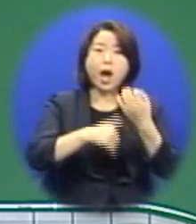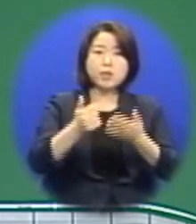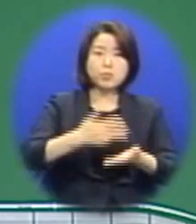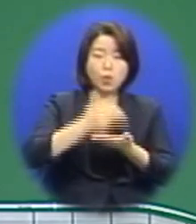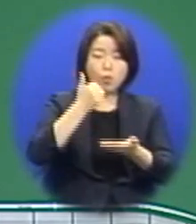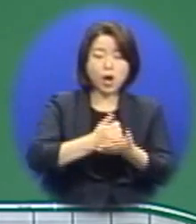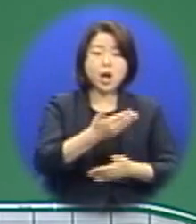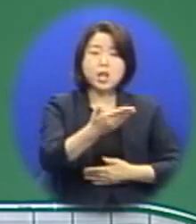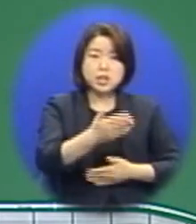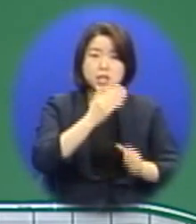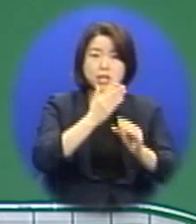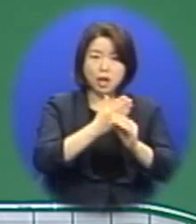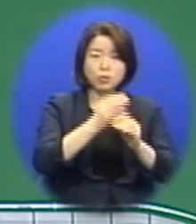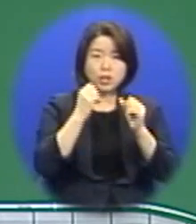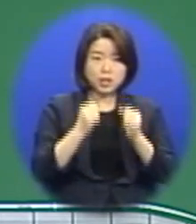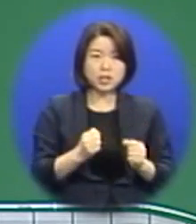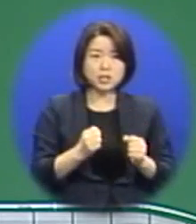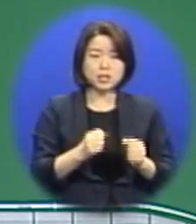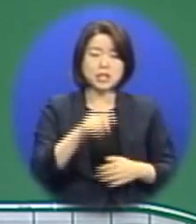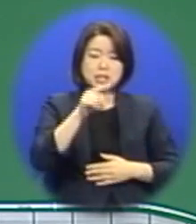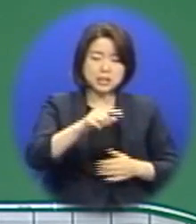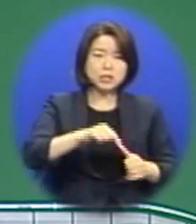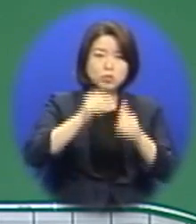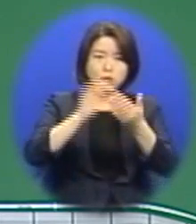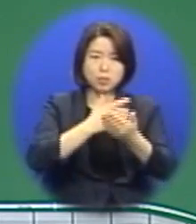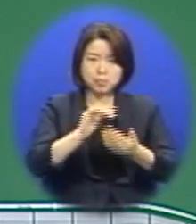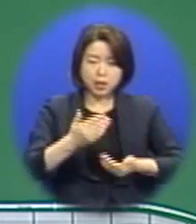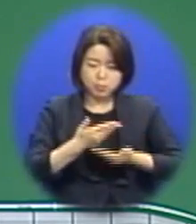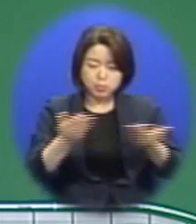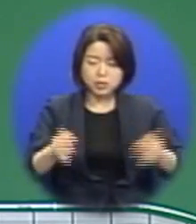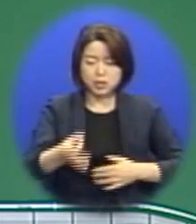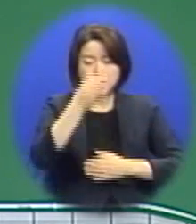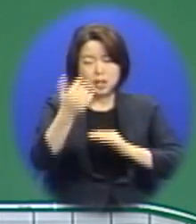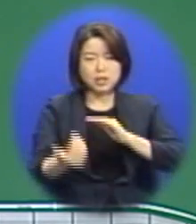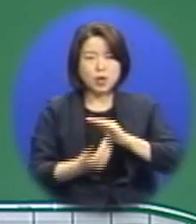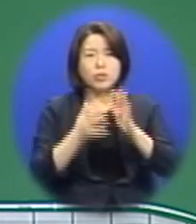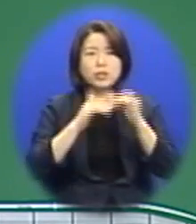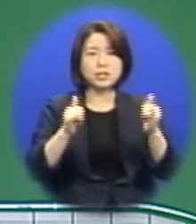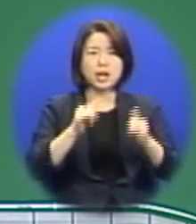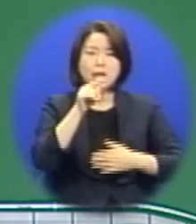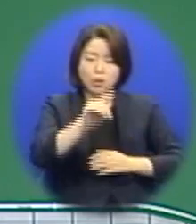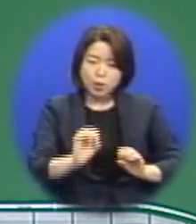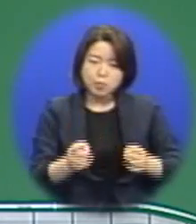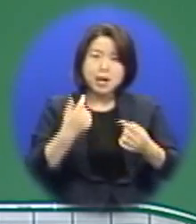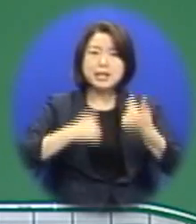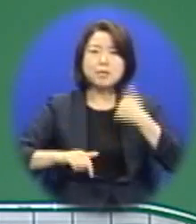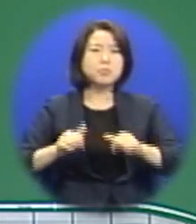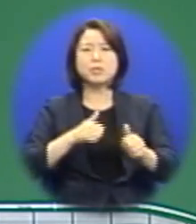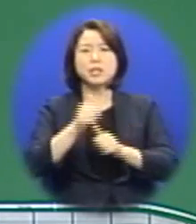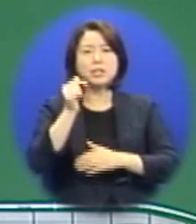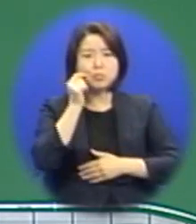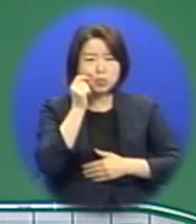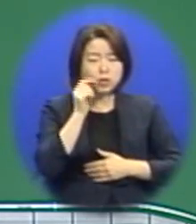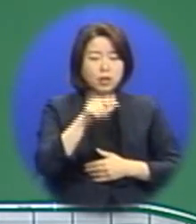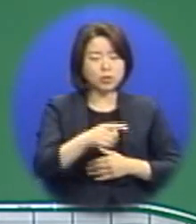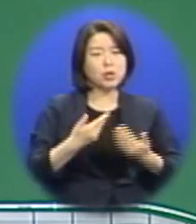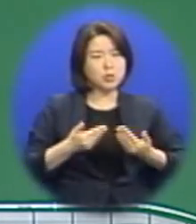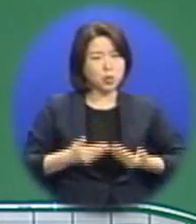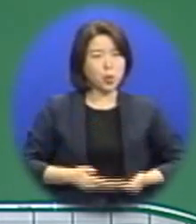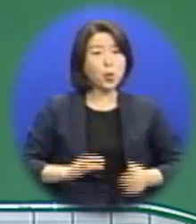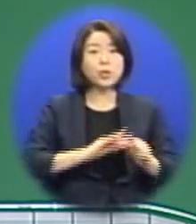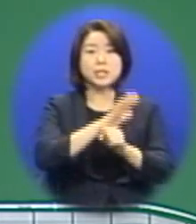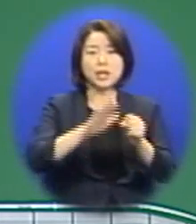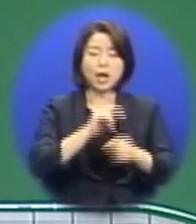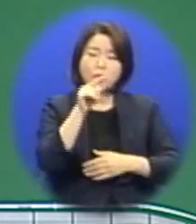계시니 그는 구원을 베푸실 전능자이시라. 그가 너로 말미암아 기쁨을 이기지 못하시며 너를 잠잠히 사랑하시며